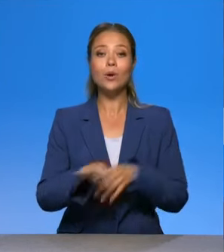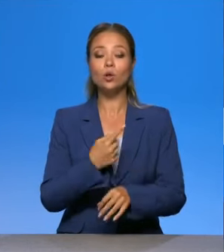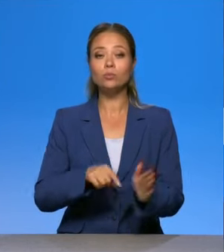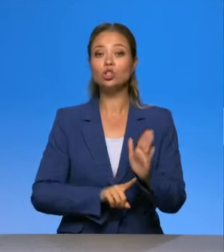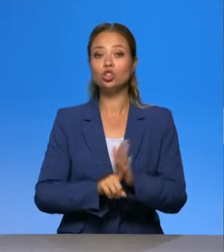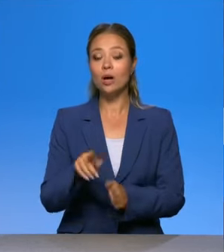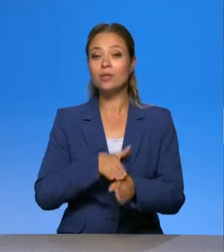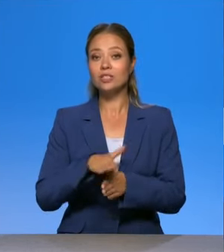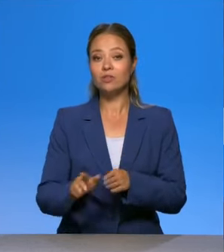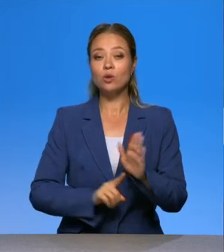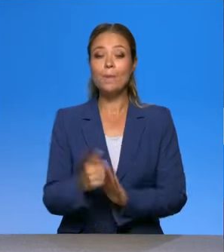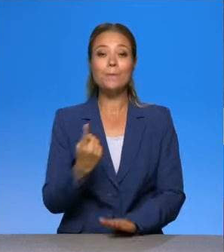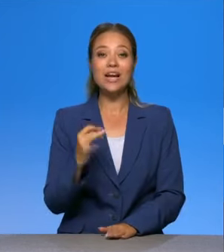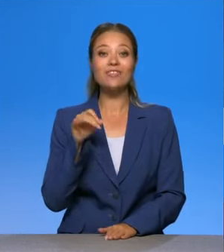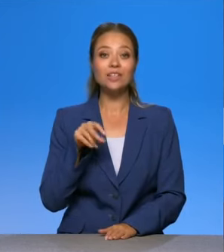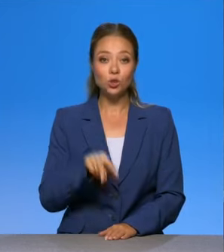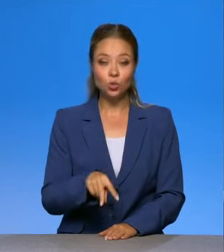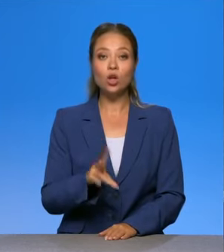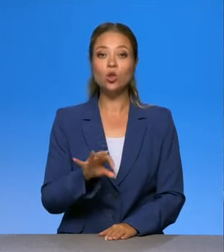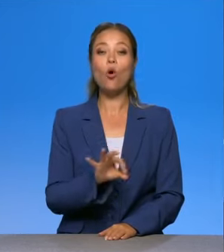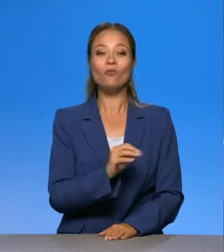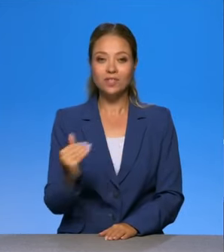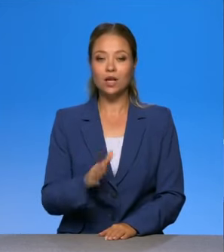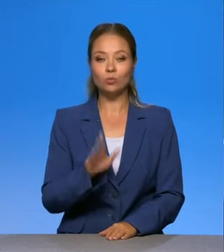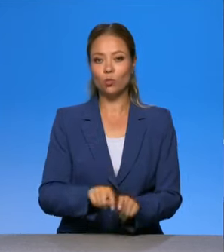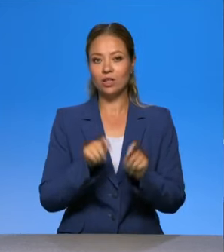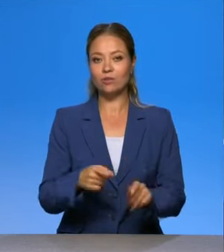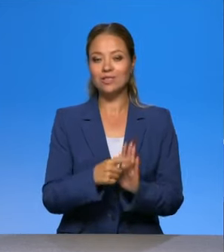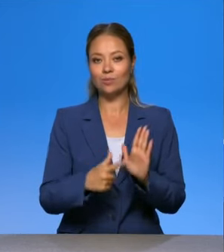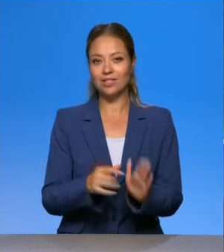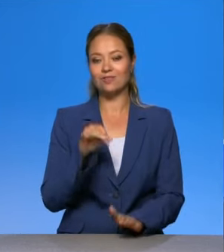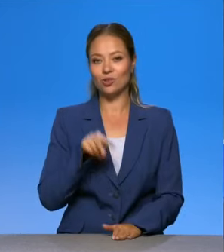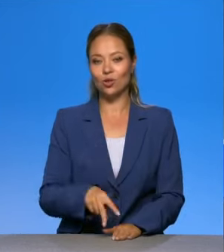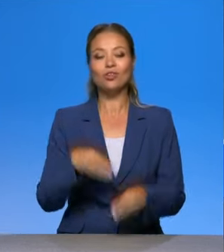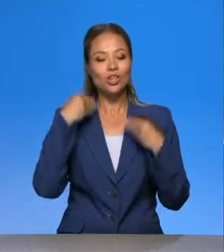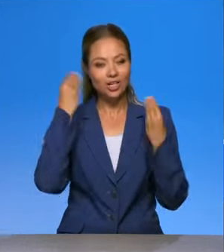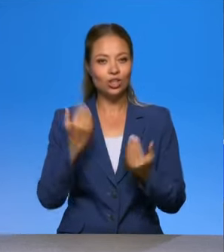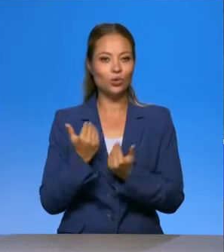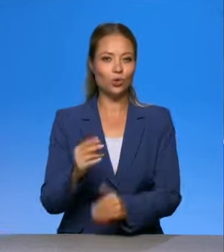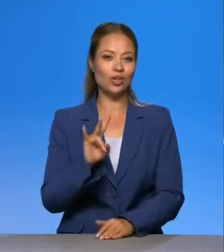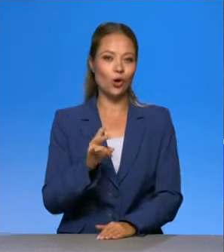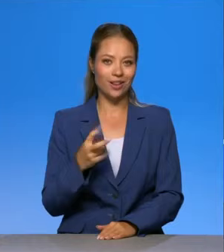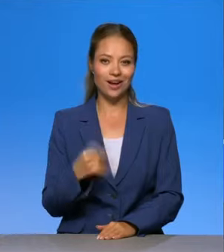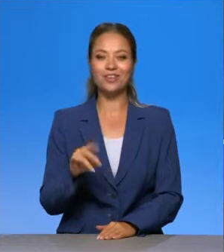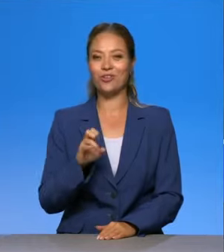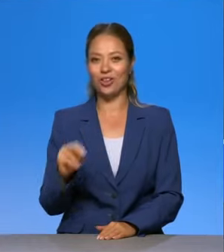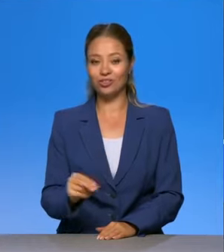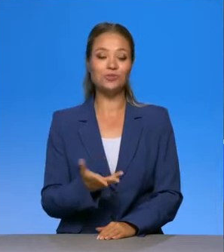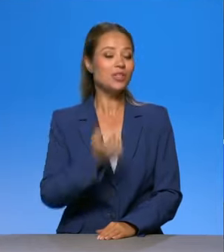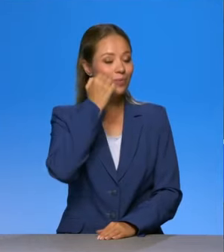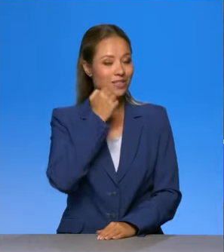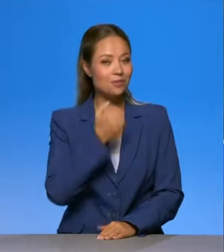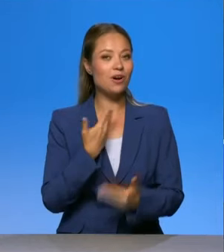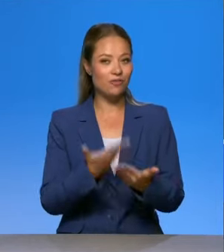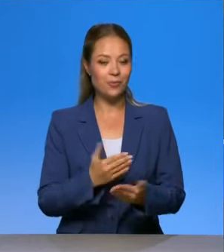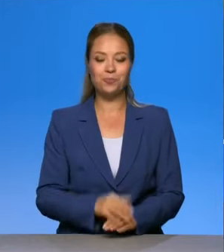с 1 июля, но открывать его официально будем 17 июля. День рождения Николая Николаевича. Николай Николаевич, извините, спасибо. Это